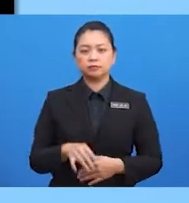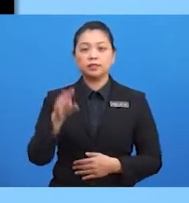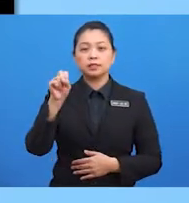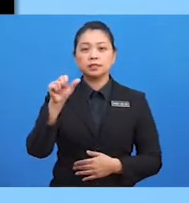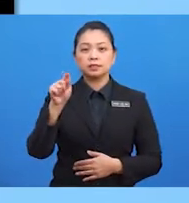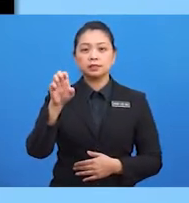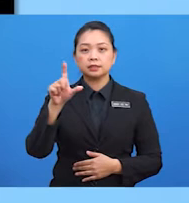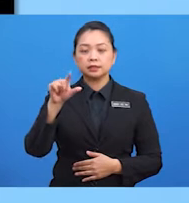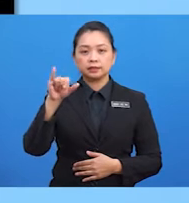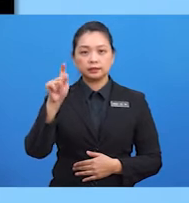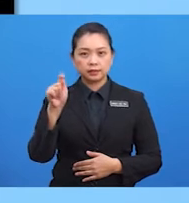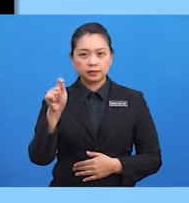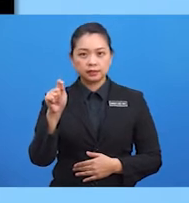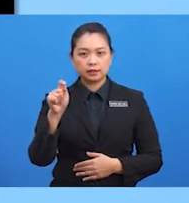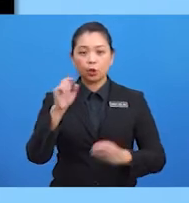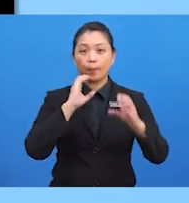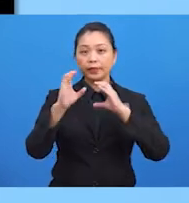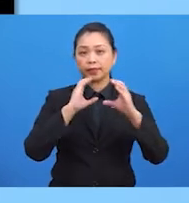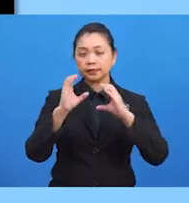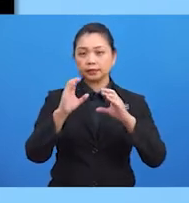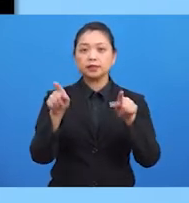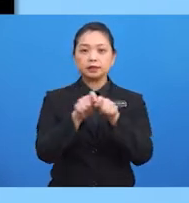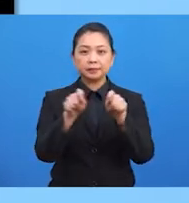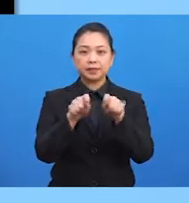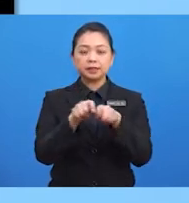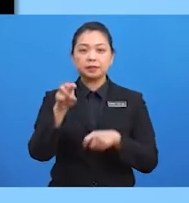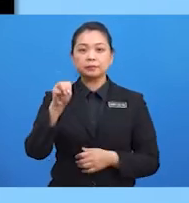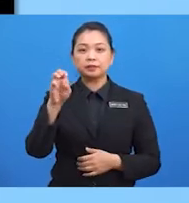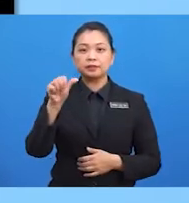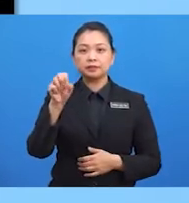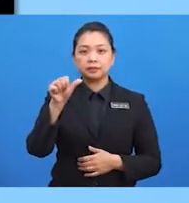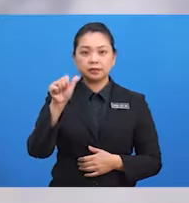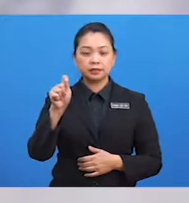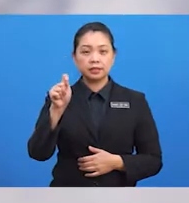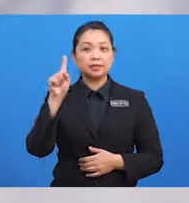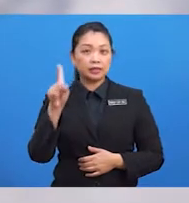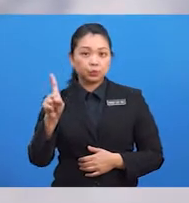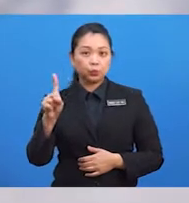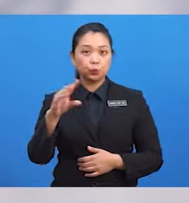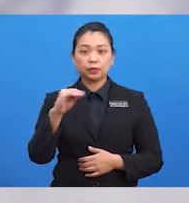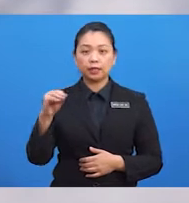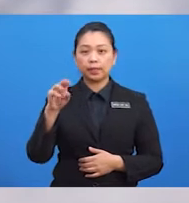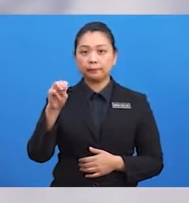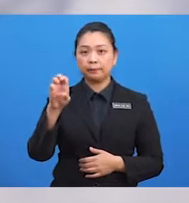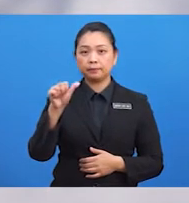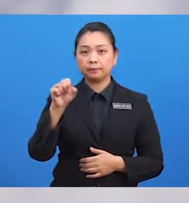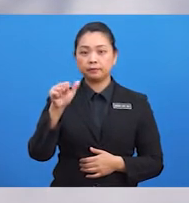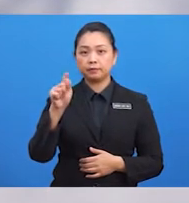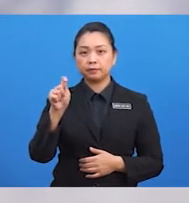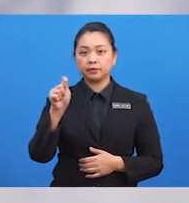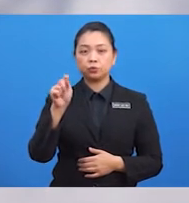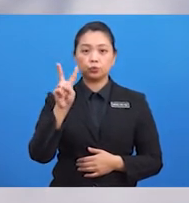Satelit telekomunikasi seperti MISAT-1, MISAT-2 dan